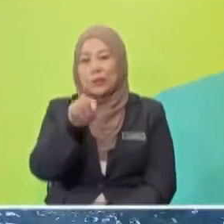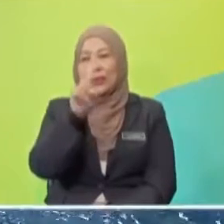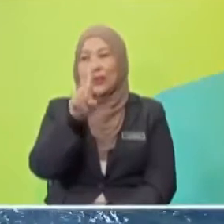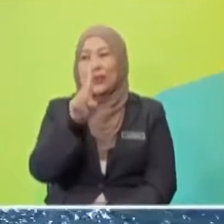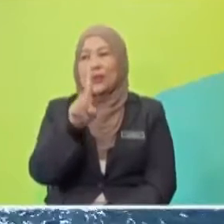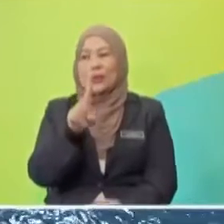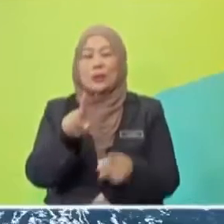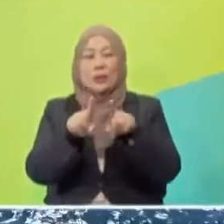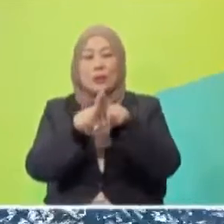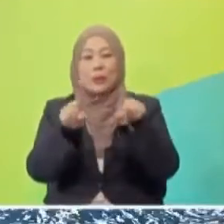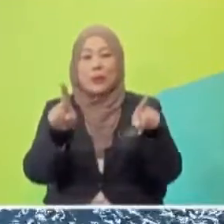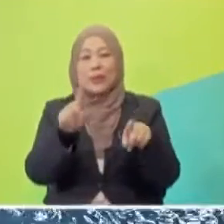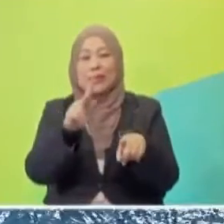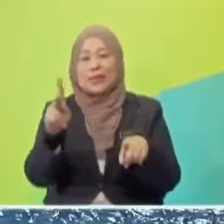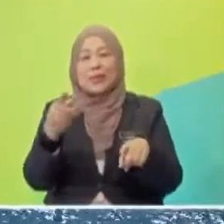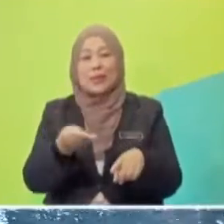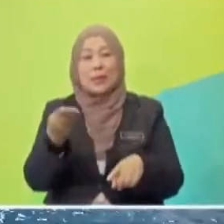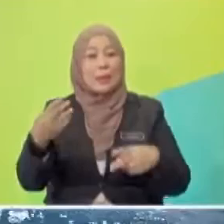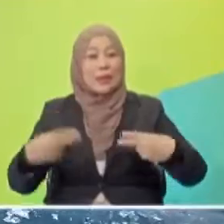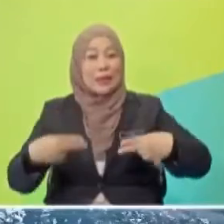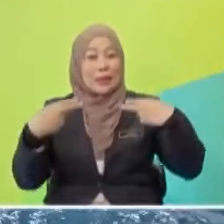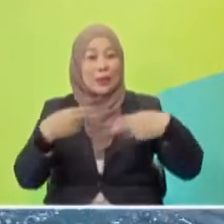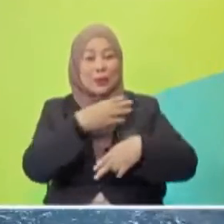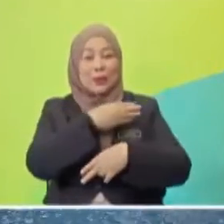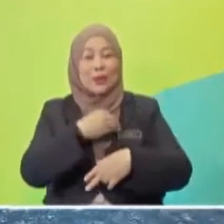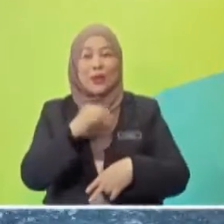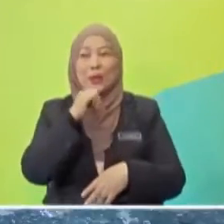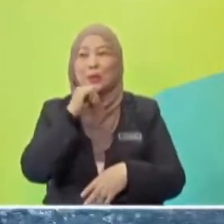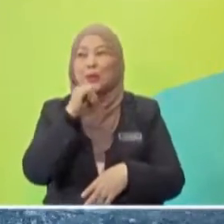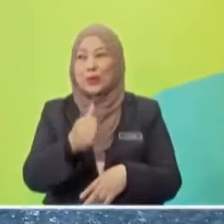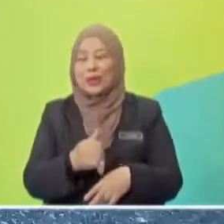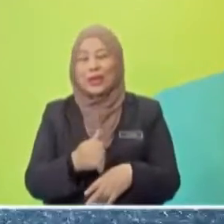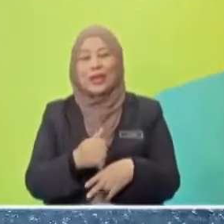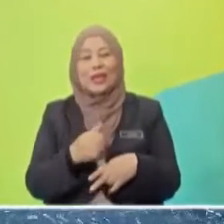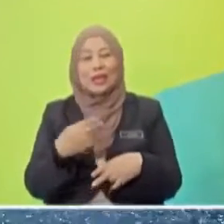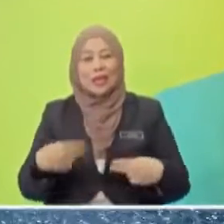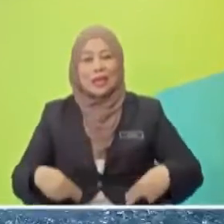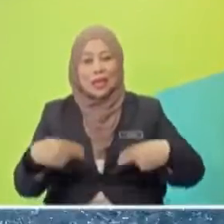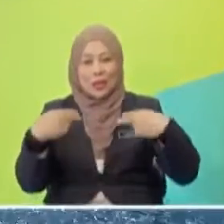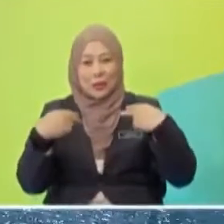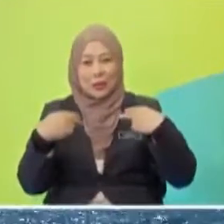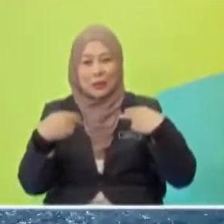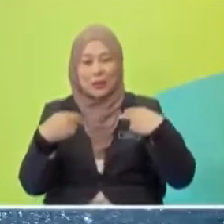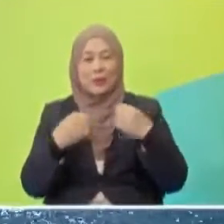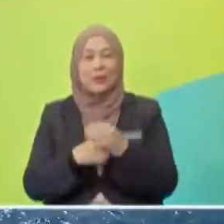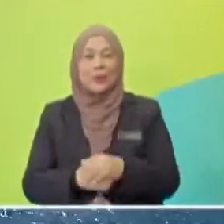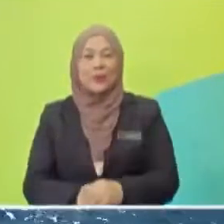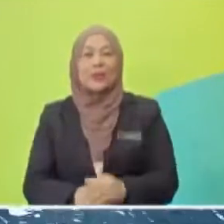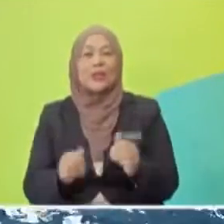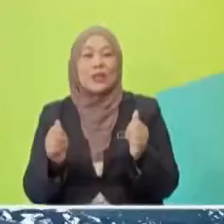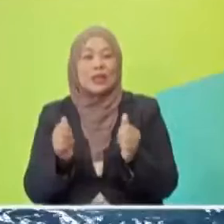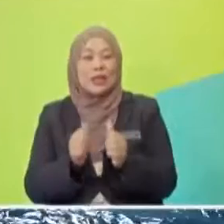hidup dimana obyektif pada hari ini ialah murid dapat membesarkan benda hidup dan benda bukan hidup dengan